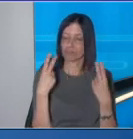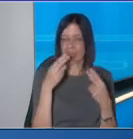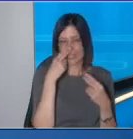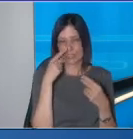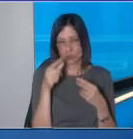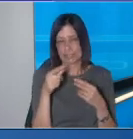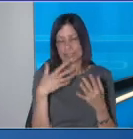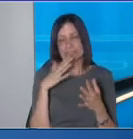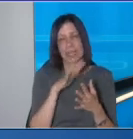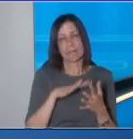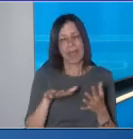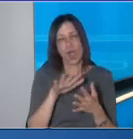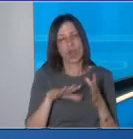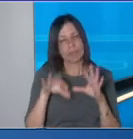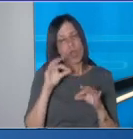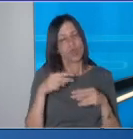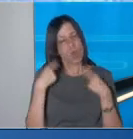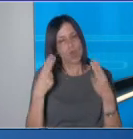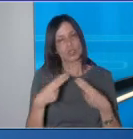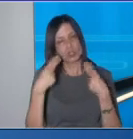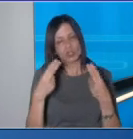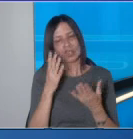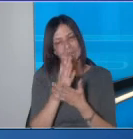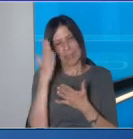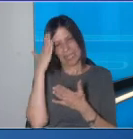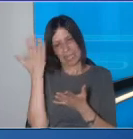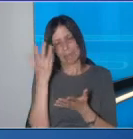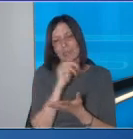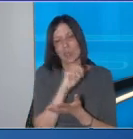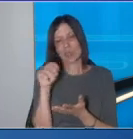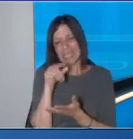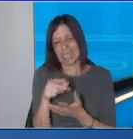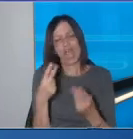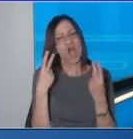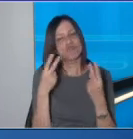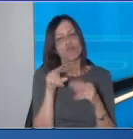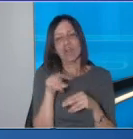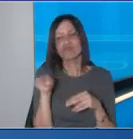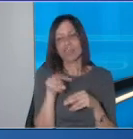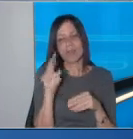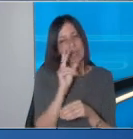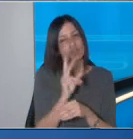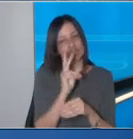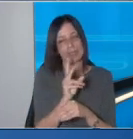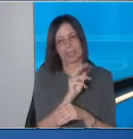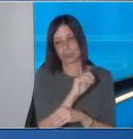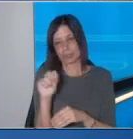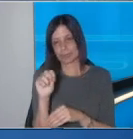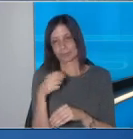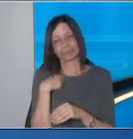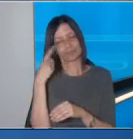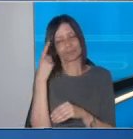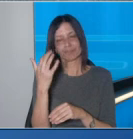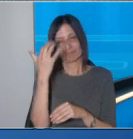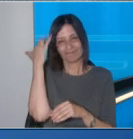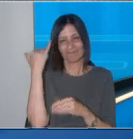הזה במערכות בחירות שחוזרות על עצמן אנחנו כבר מכירים. אז בעניין הזה חשוב לשניהם לשמר את העניין. אני חושב שיאיר